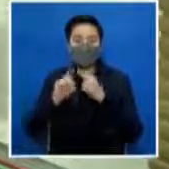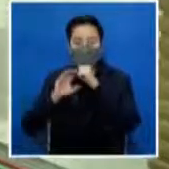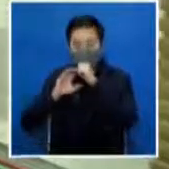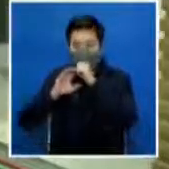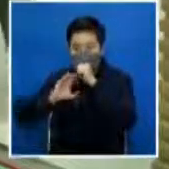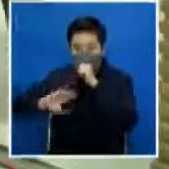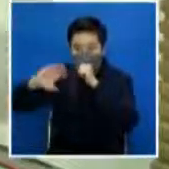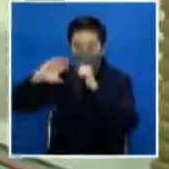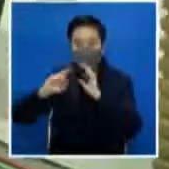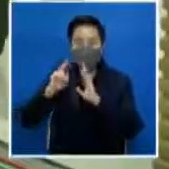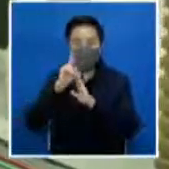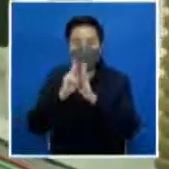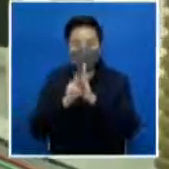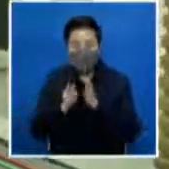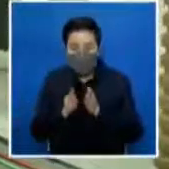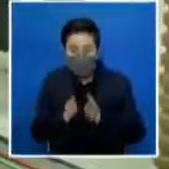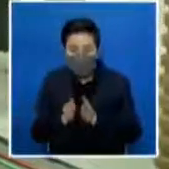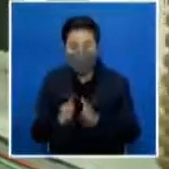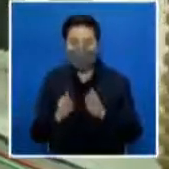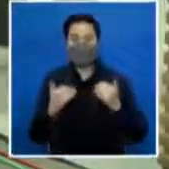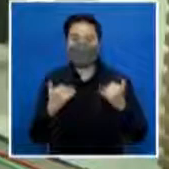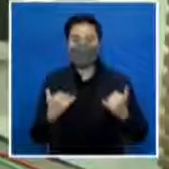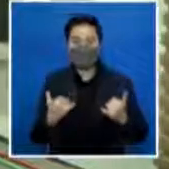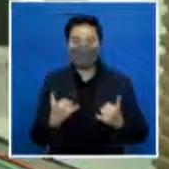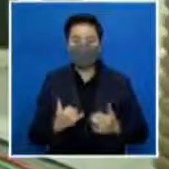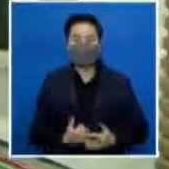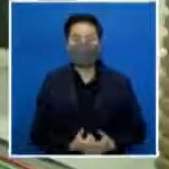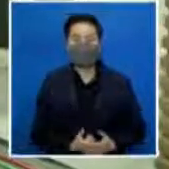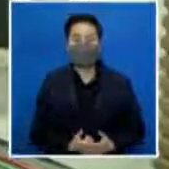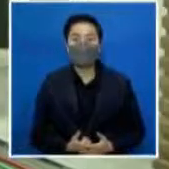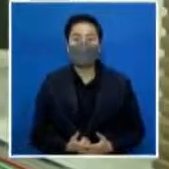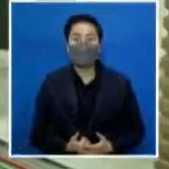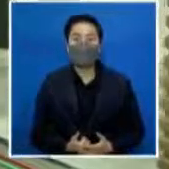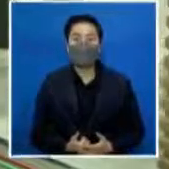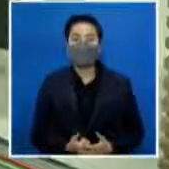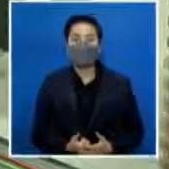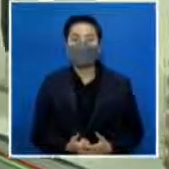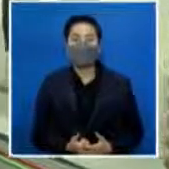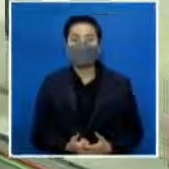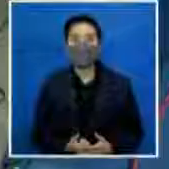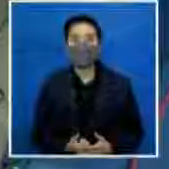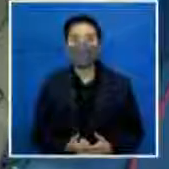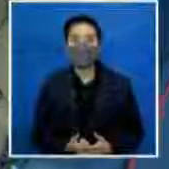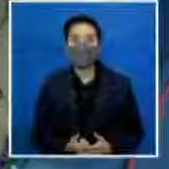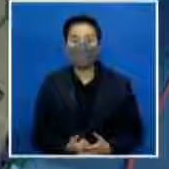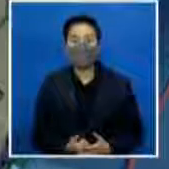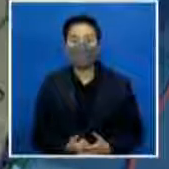จายเสียงกิจการโทรทัศน์และกิจการโทรคมนาคมแห่งชาติ